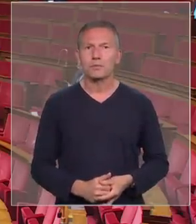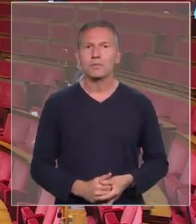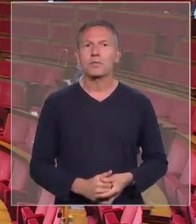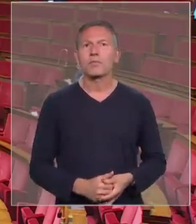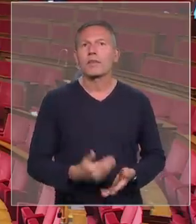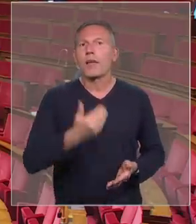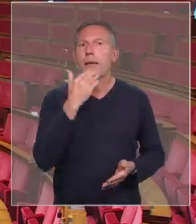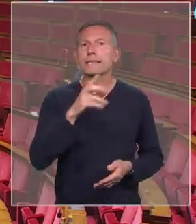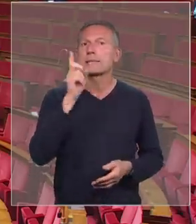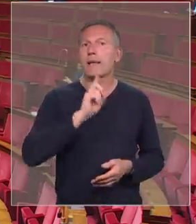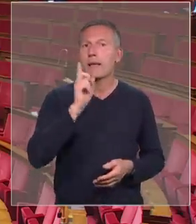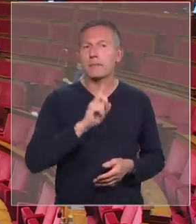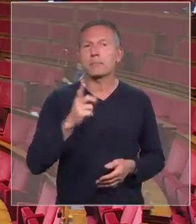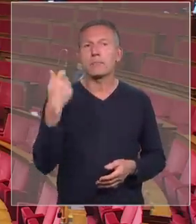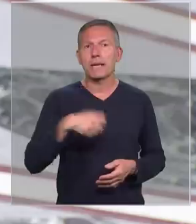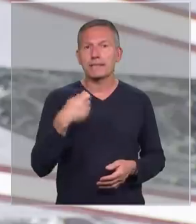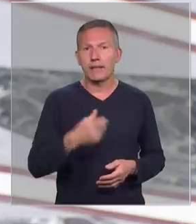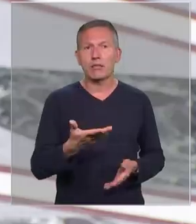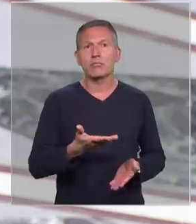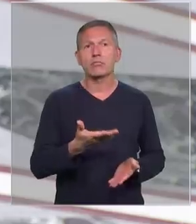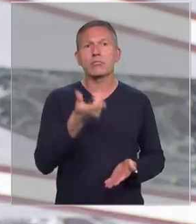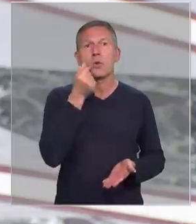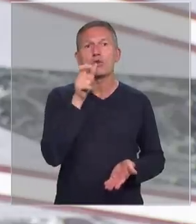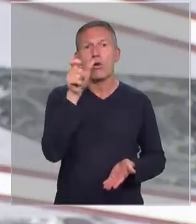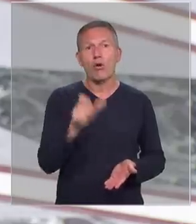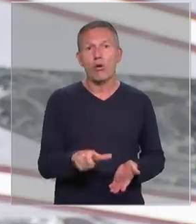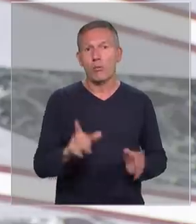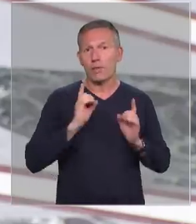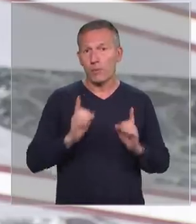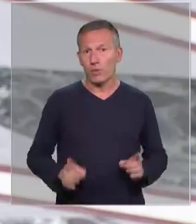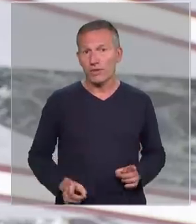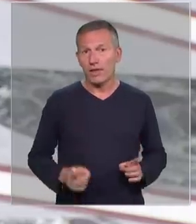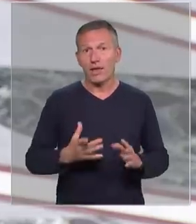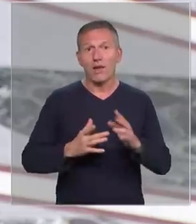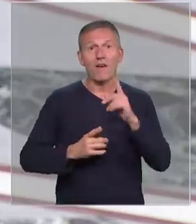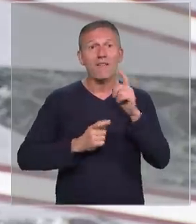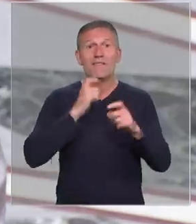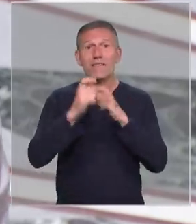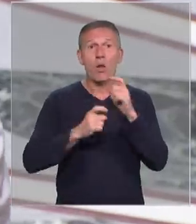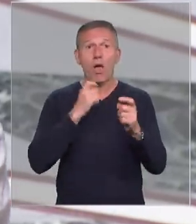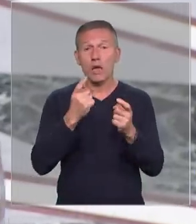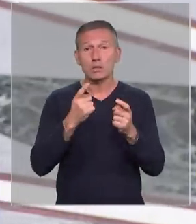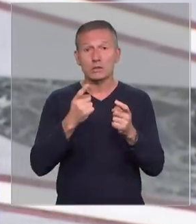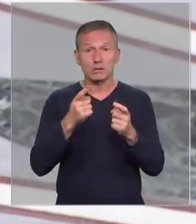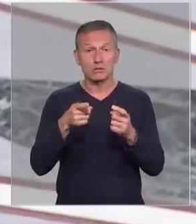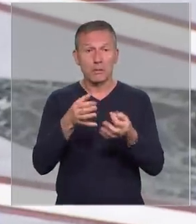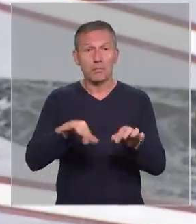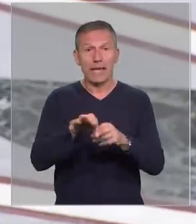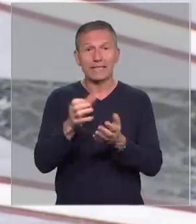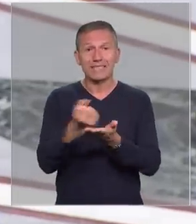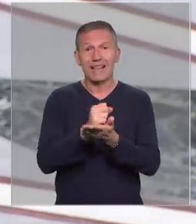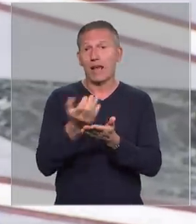Merci Madame la Présidente, Mesdames et Messieurs les députés, Monsieur le député Taché, les violences qui ont éclaté au Sénégal la semaine